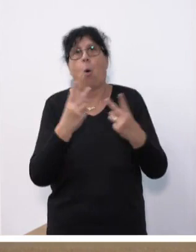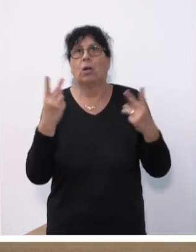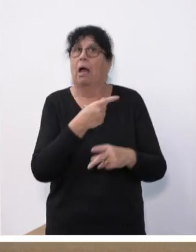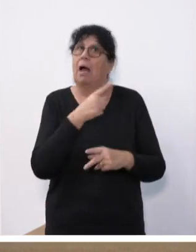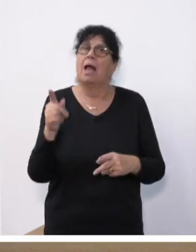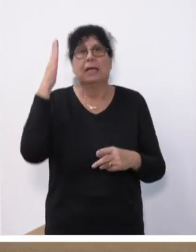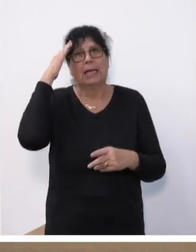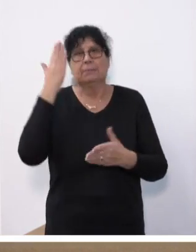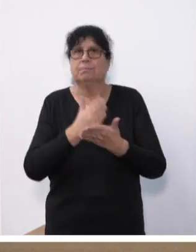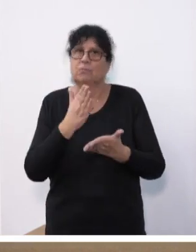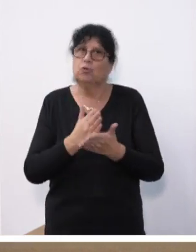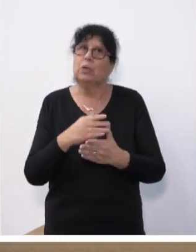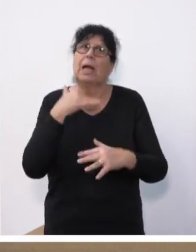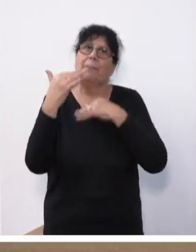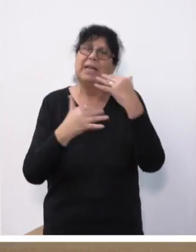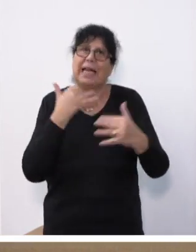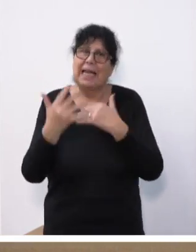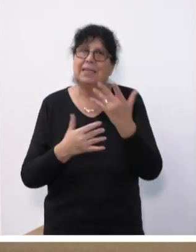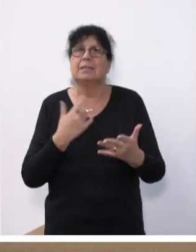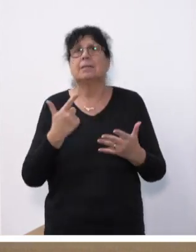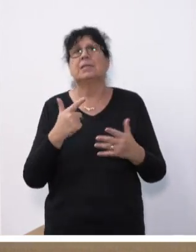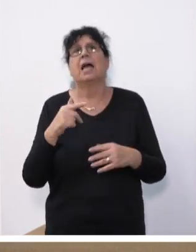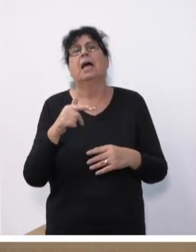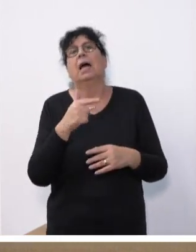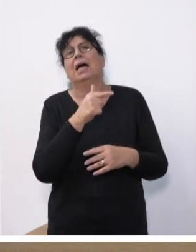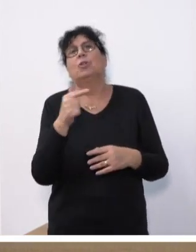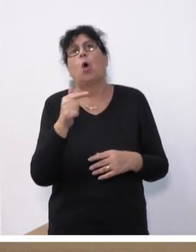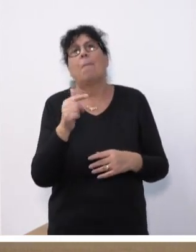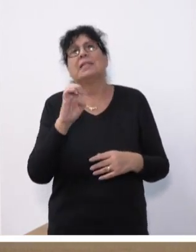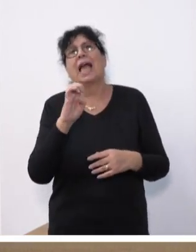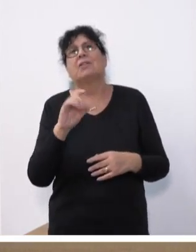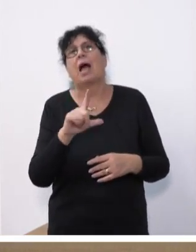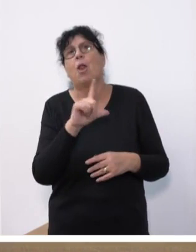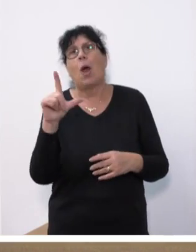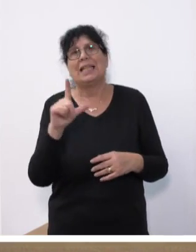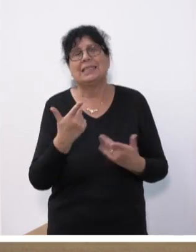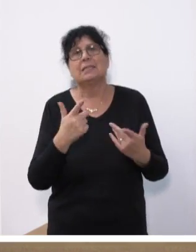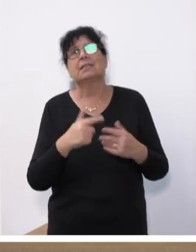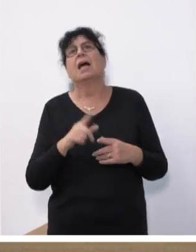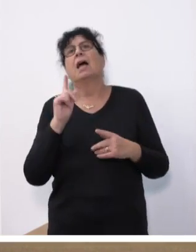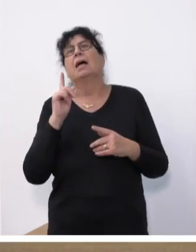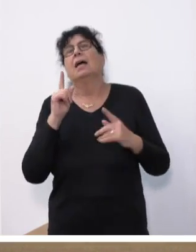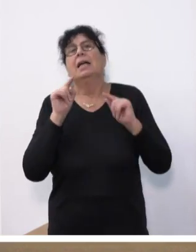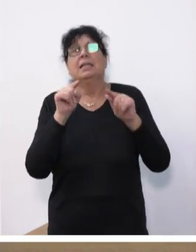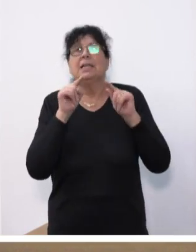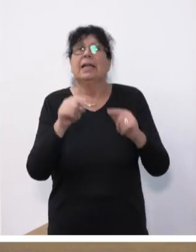kennen, die Berichte des Thomas Edward Lawrence, besser bekannt als Lawrence von Arabien, der in